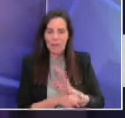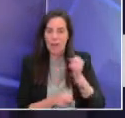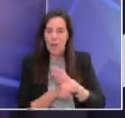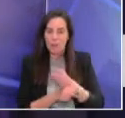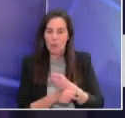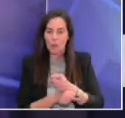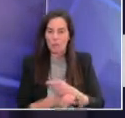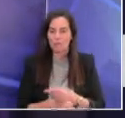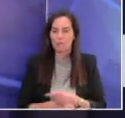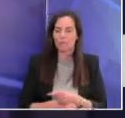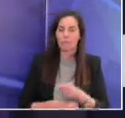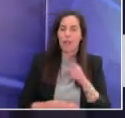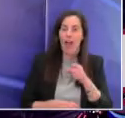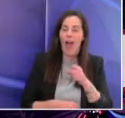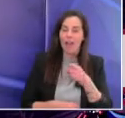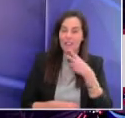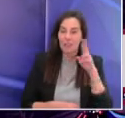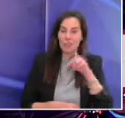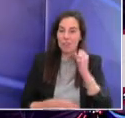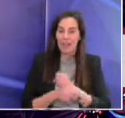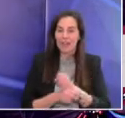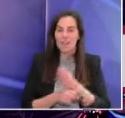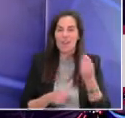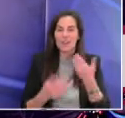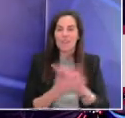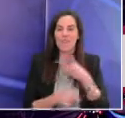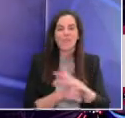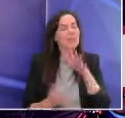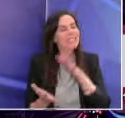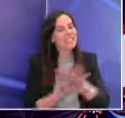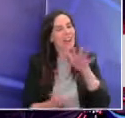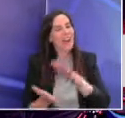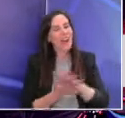איזה מתקפת פוטים... אני מבטיח שמי שיעשה עליו פוסט פייק ניוז... הוא דווקא יזרום ו...